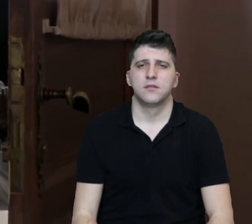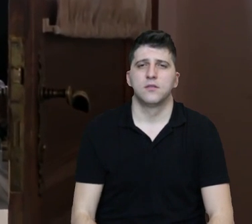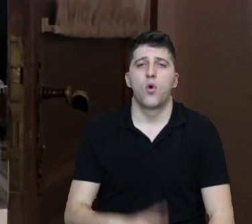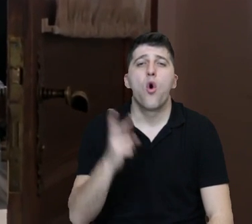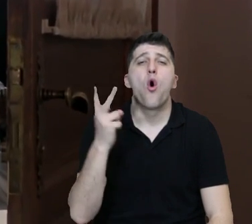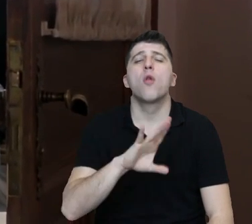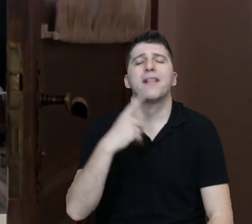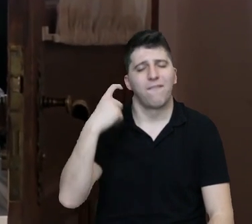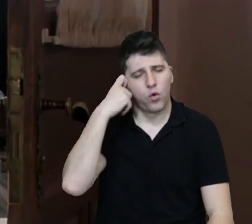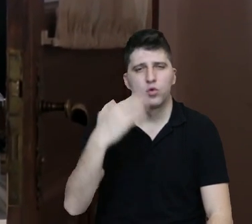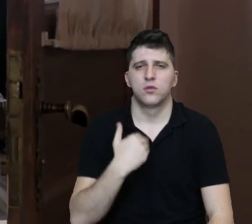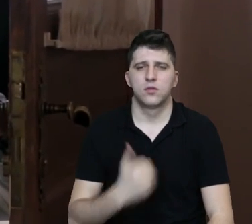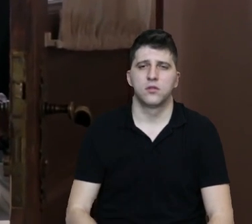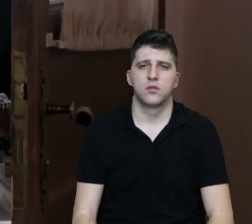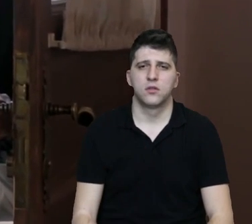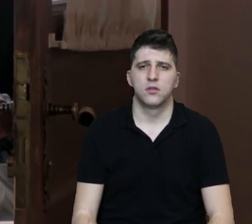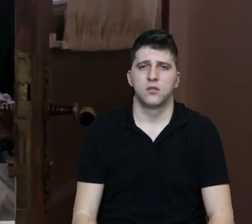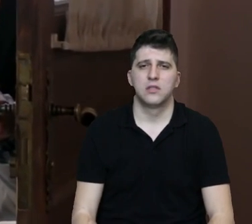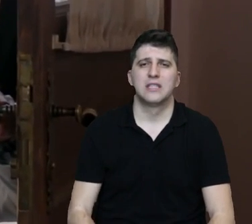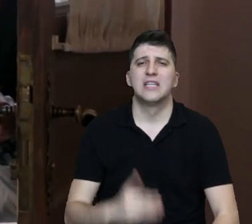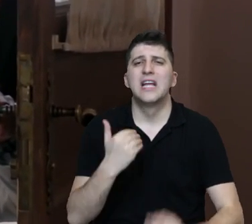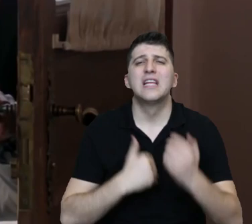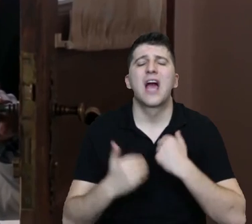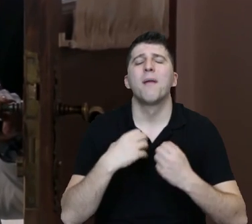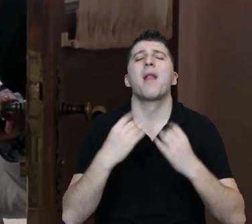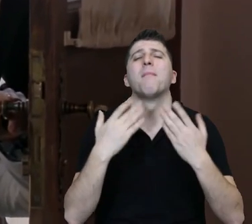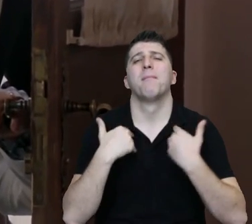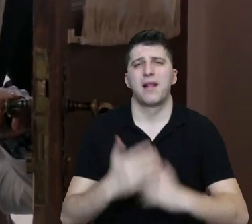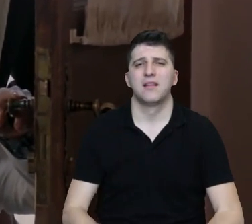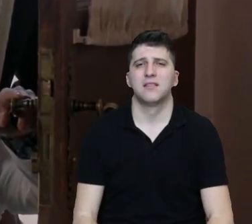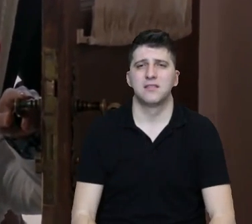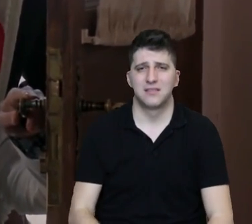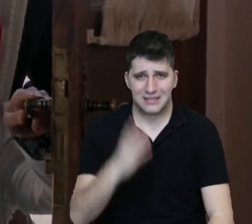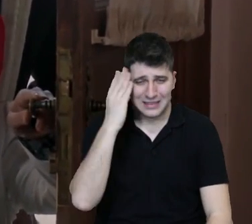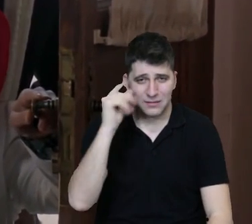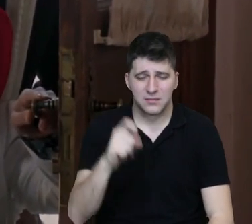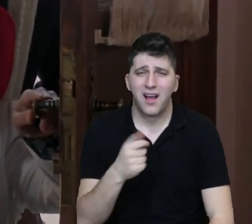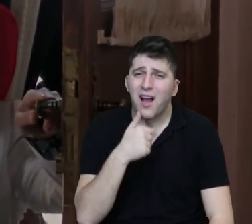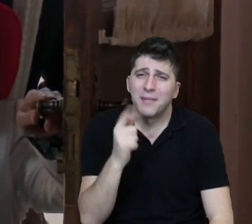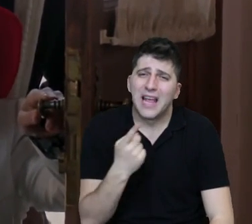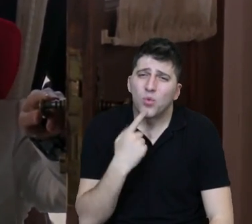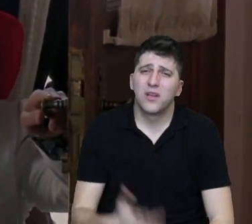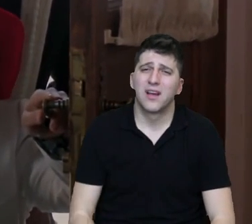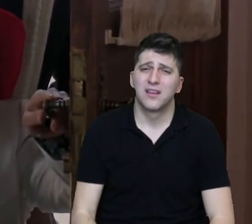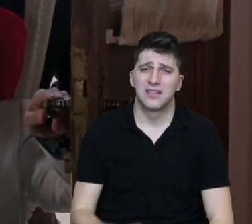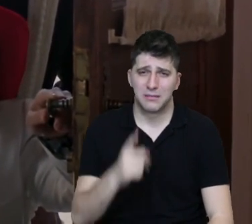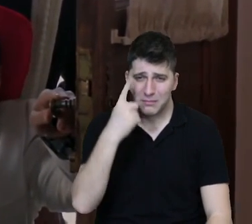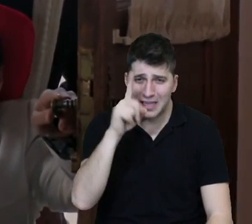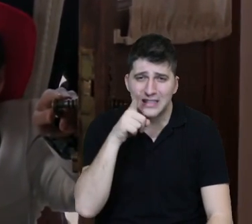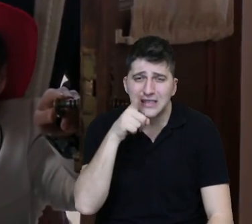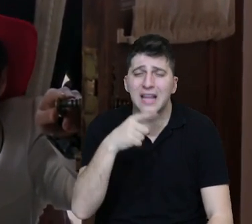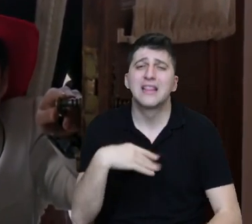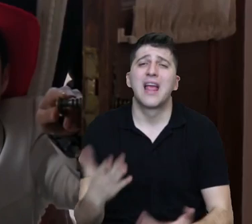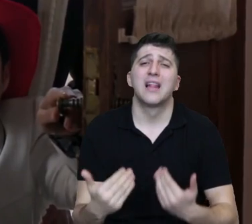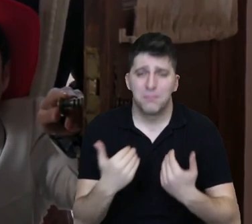ölmeden vurun lan. Böyle yaralı yaralı bırakmayın oğlum beni ya. Çitex. Abi ne diyorsun ya? Ya bir tek sana çekmiyorsun